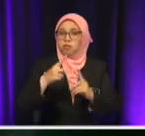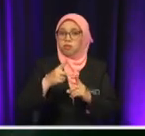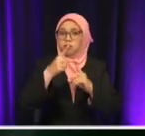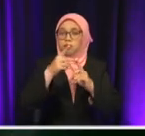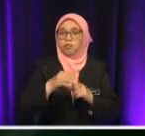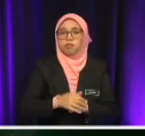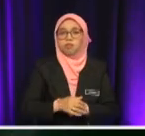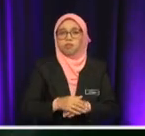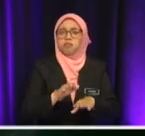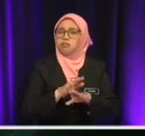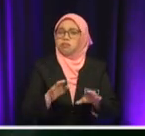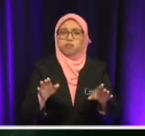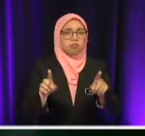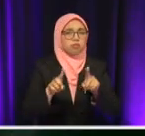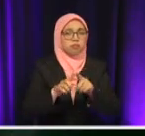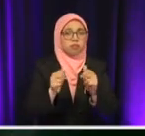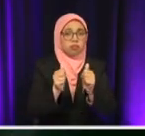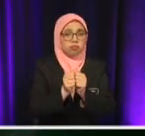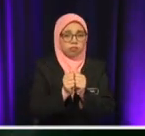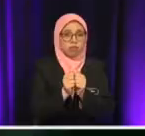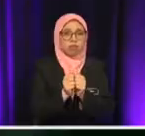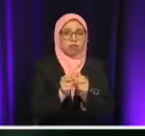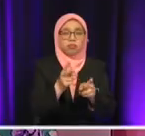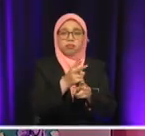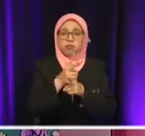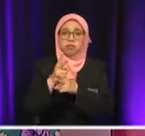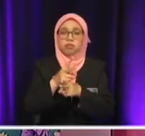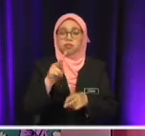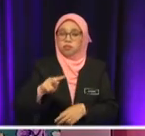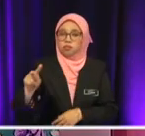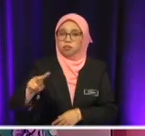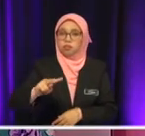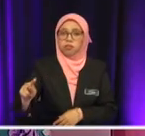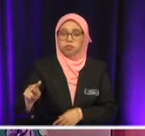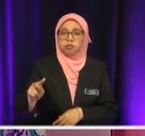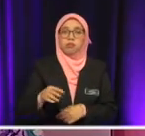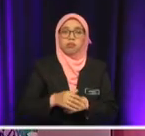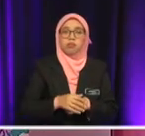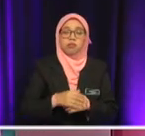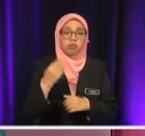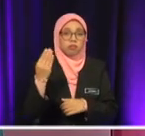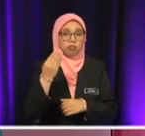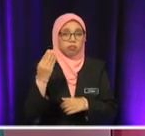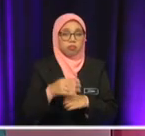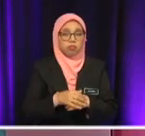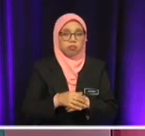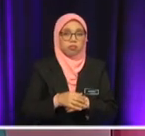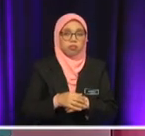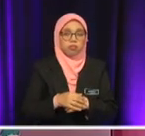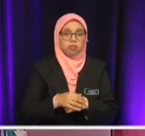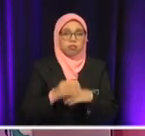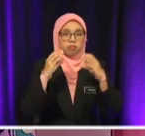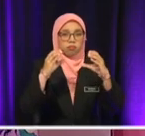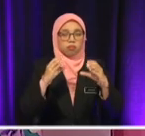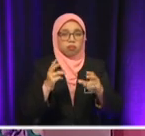tak sama kan nak jaga dengan kanak-kanak yang normal. Okey, antara cara penjagaan kanak-kanak berkeperluan khas ni,